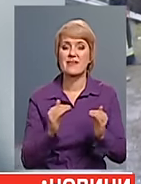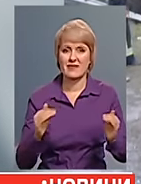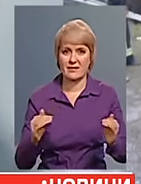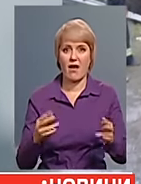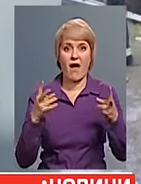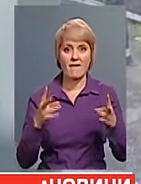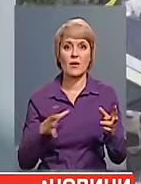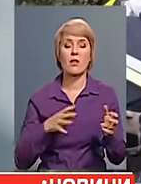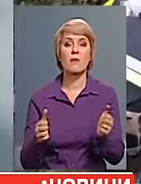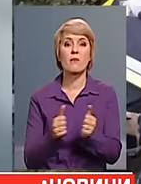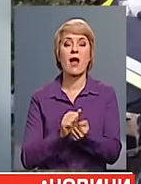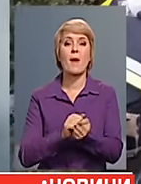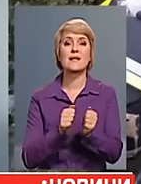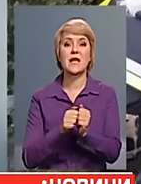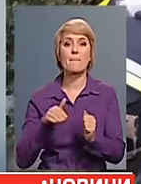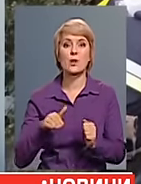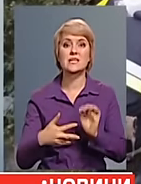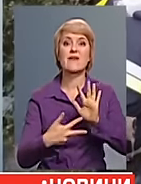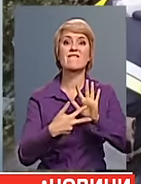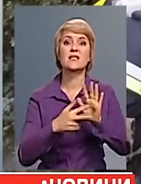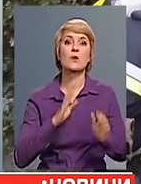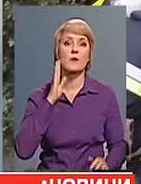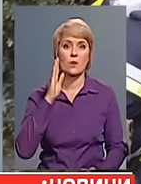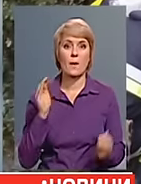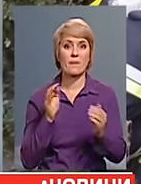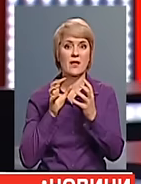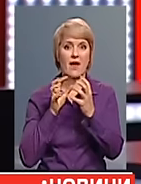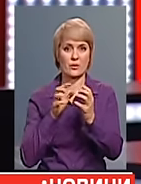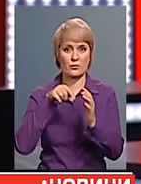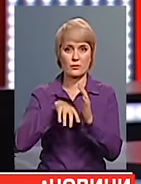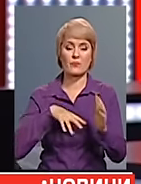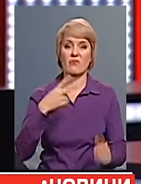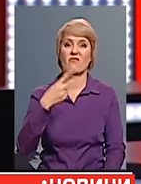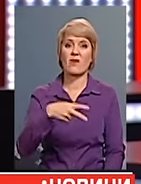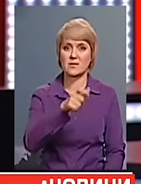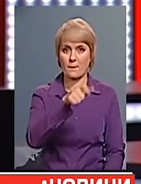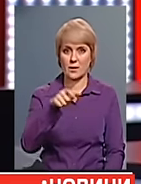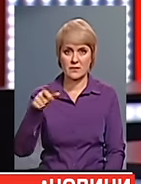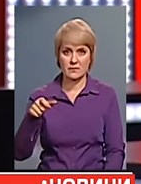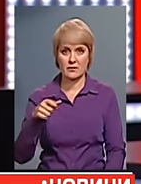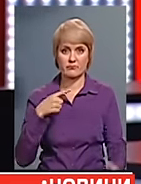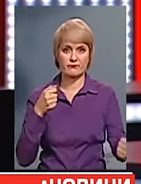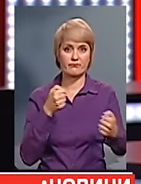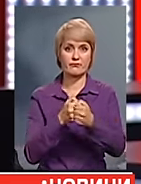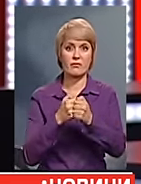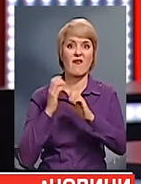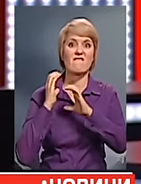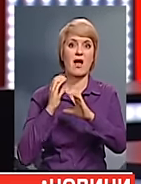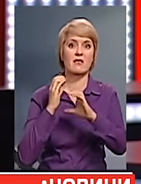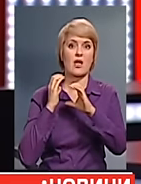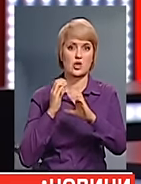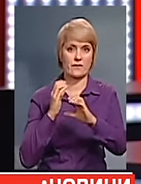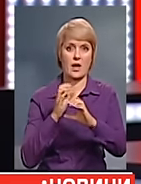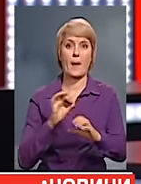поблизу Кам'янця-Подільського близько 8 ранку. Мікроавтобус, в якому їхали 20 пасажирів, не розминувся з вантажівкою. Про це новинам